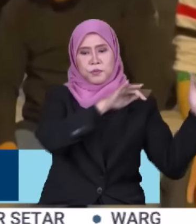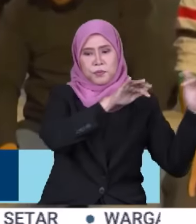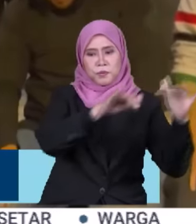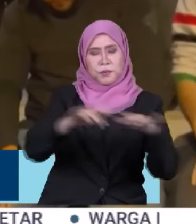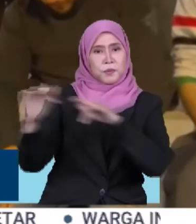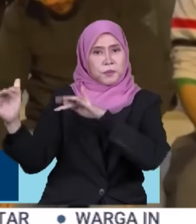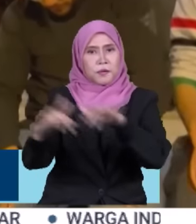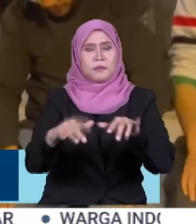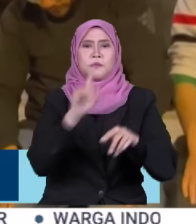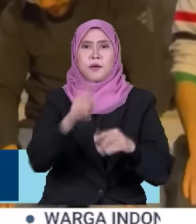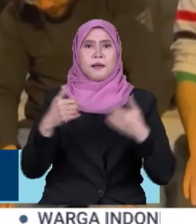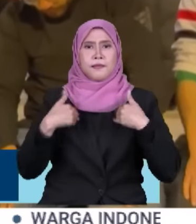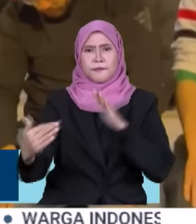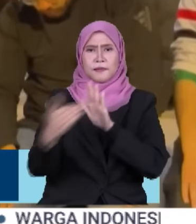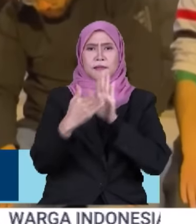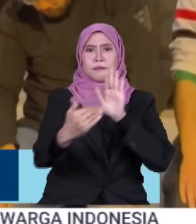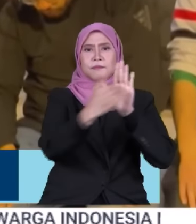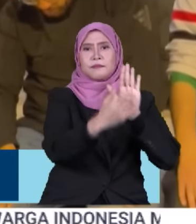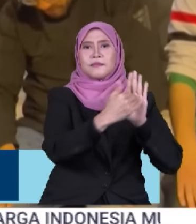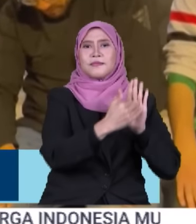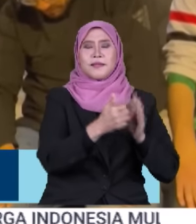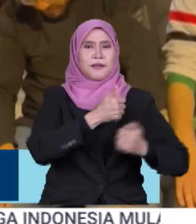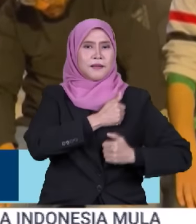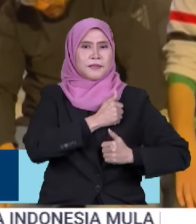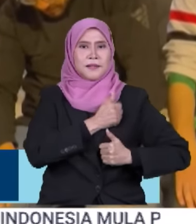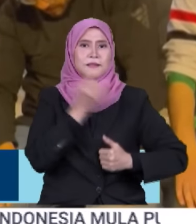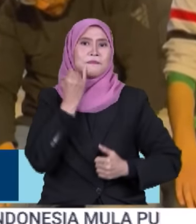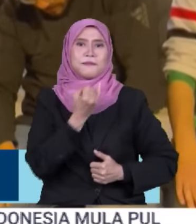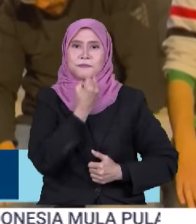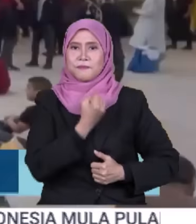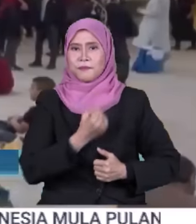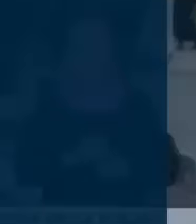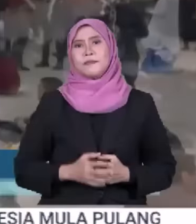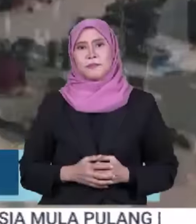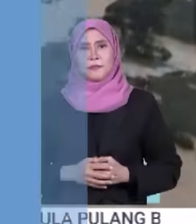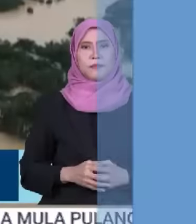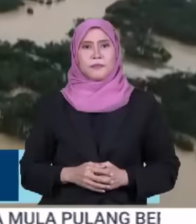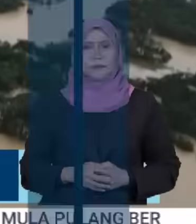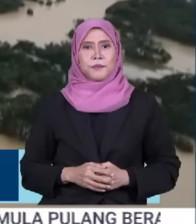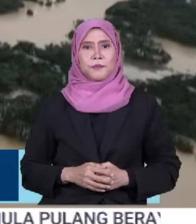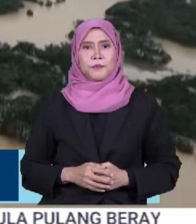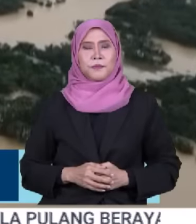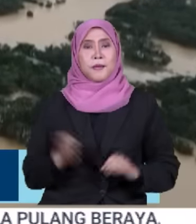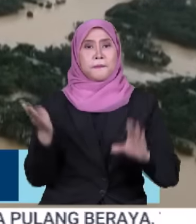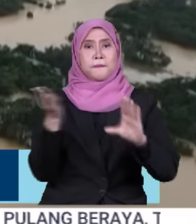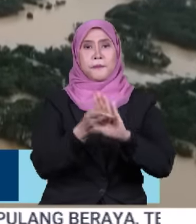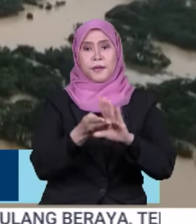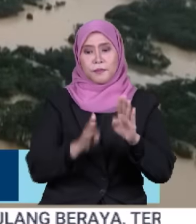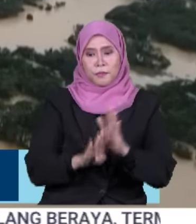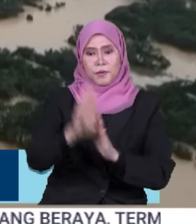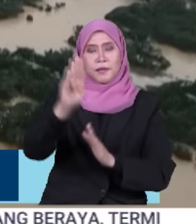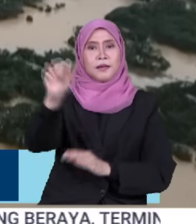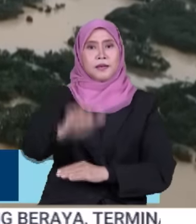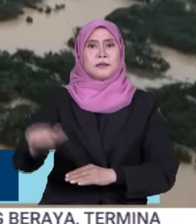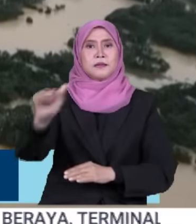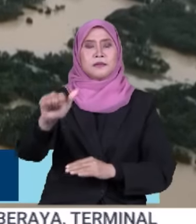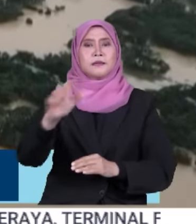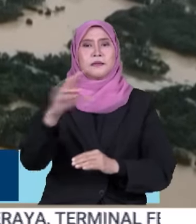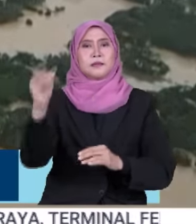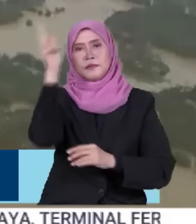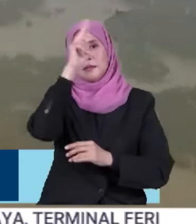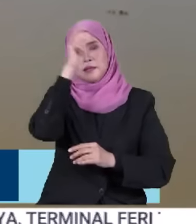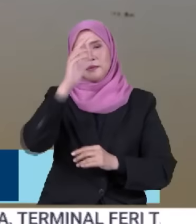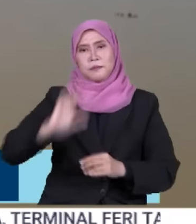walaupun terdapat sekatan dan halangan oleh tentera Zionis. Bank Pembangunan Asia ADB dan